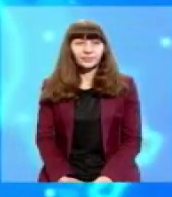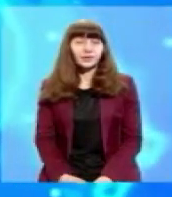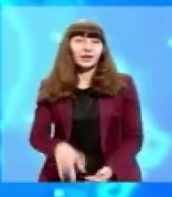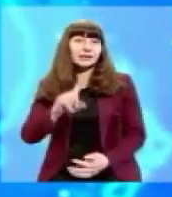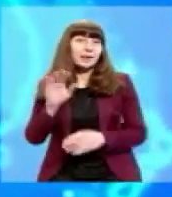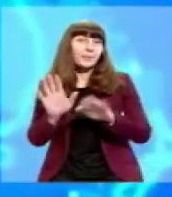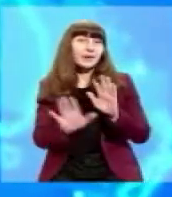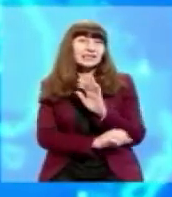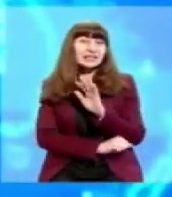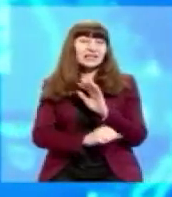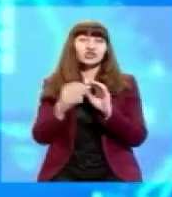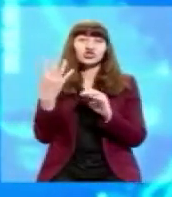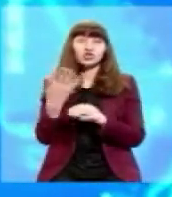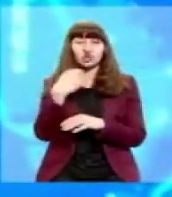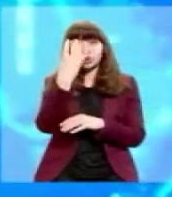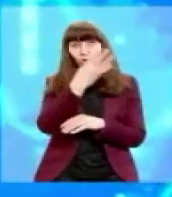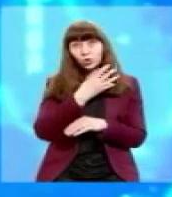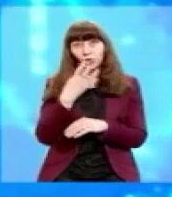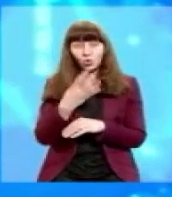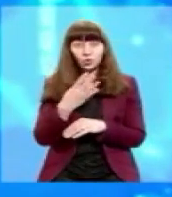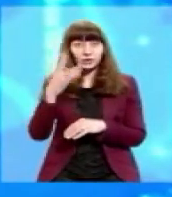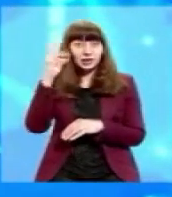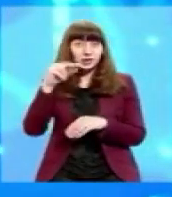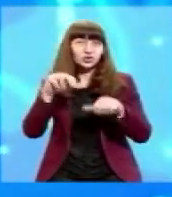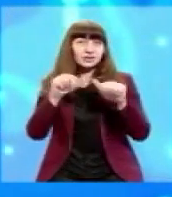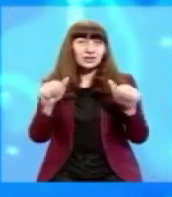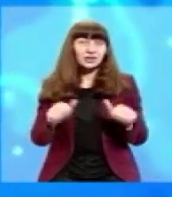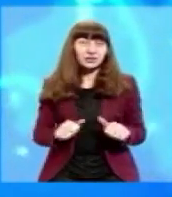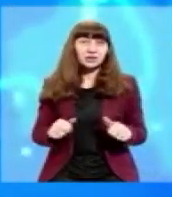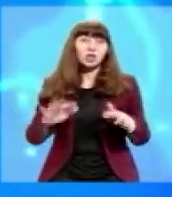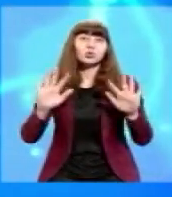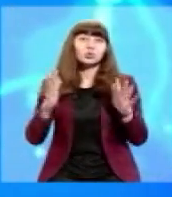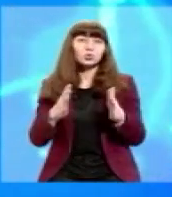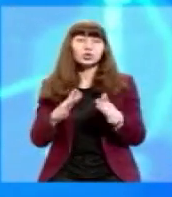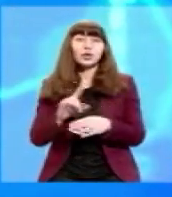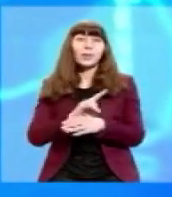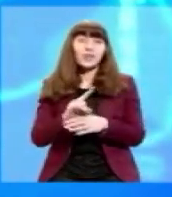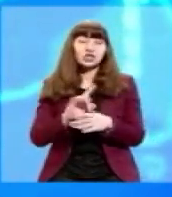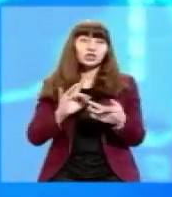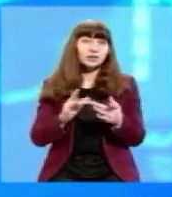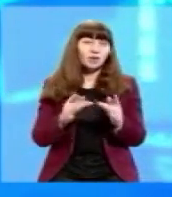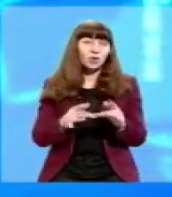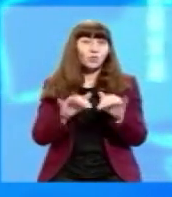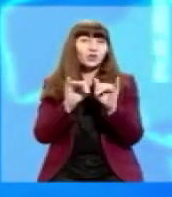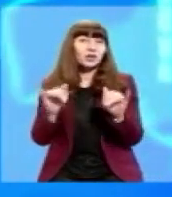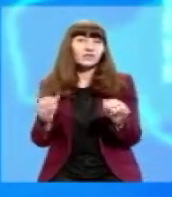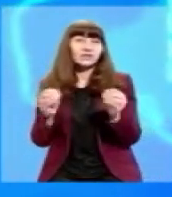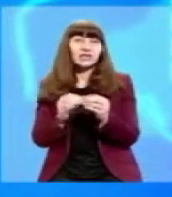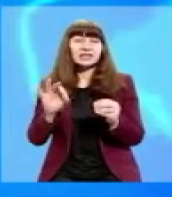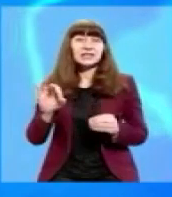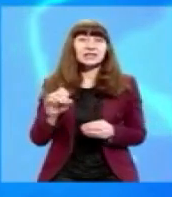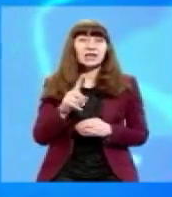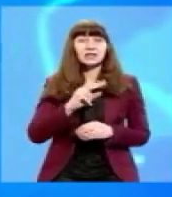За последние 4 года количество зарегистрированных случаев интернет-мошенничества возросло более чем в 10